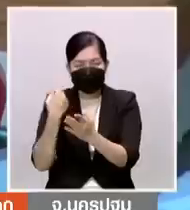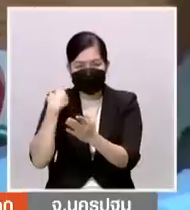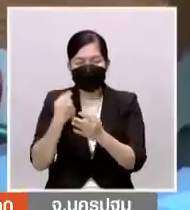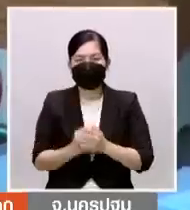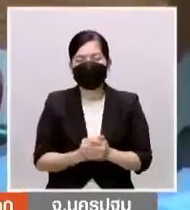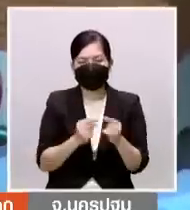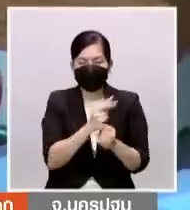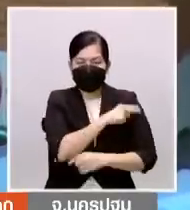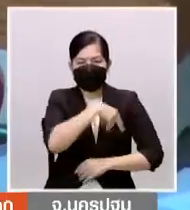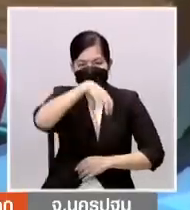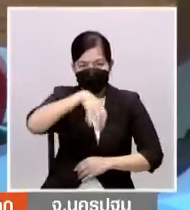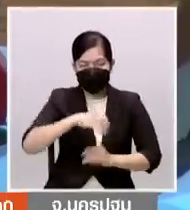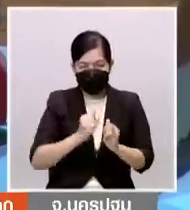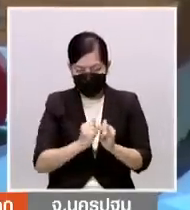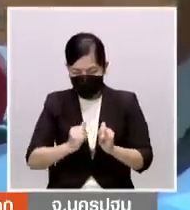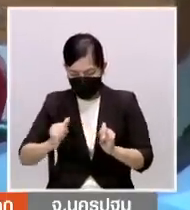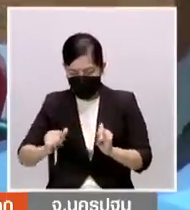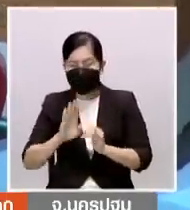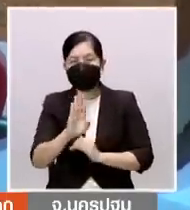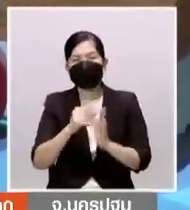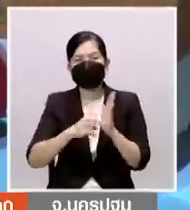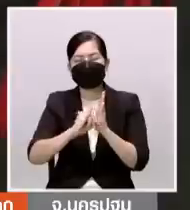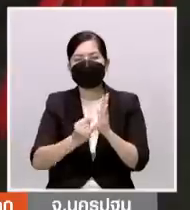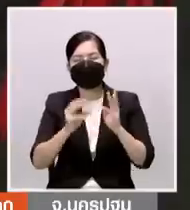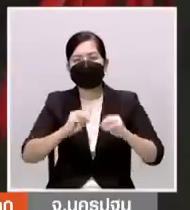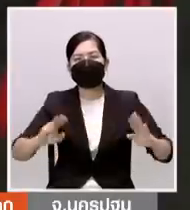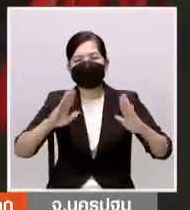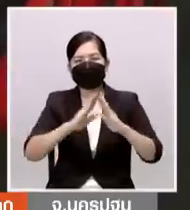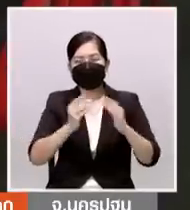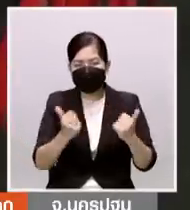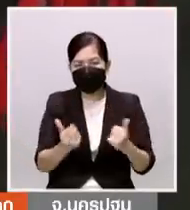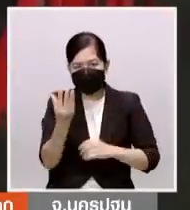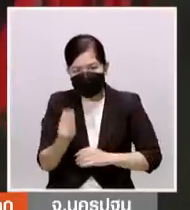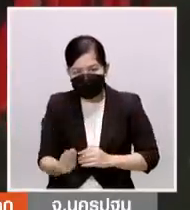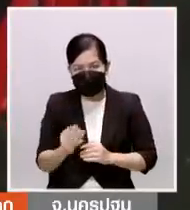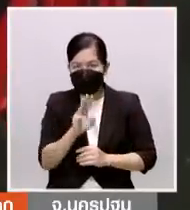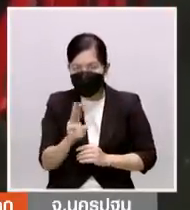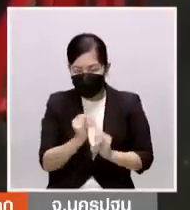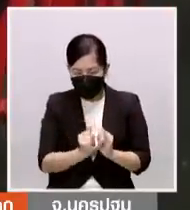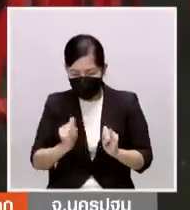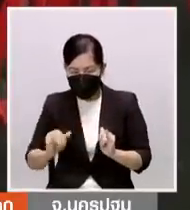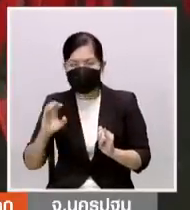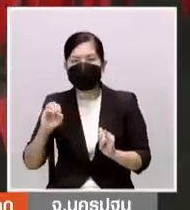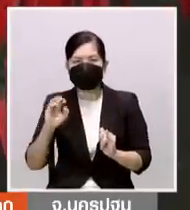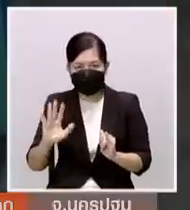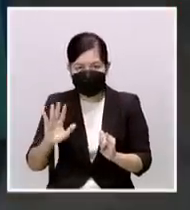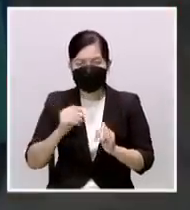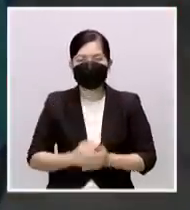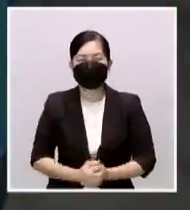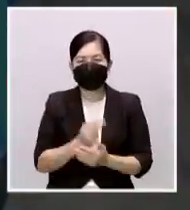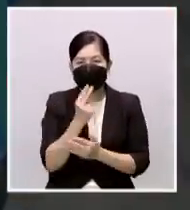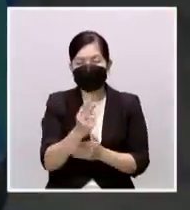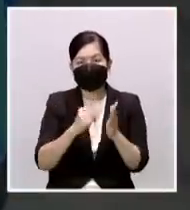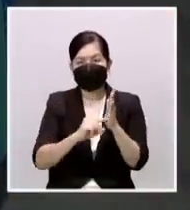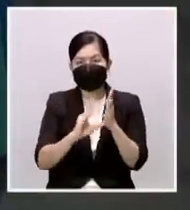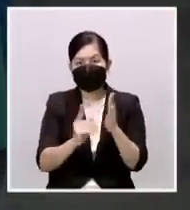ตัวในโรงพยาบาลในจังหวัดเหลือเพียง55เตียงเท่านั้นนะคะไปดูที่ชลบุรีกันบ้างค่ะวันนี้พบ